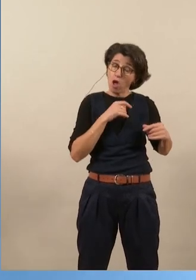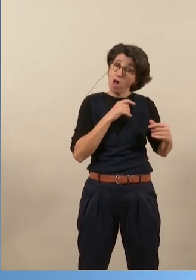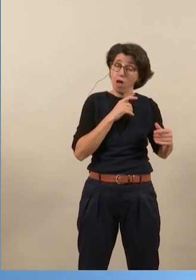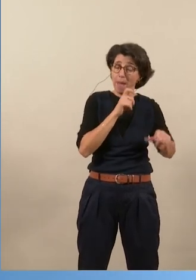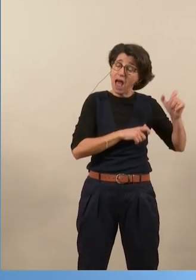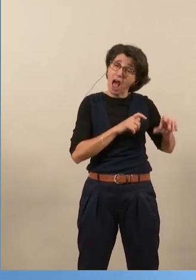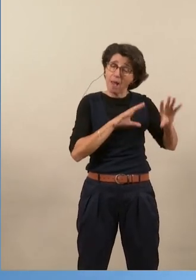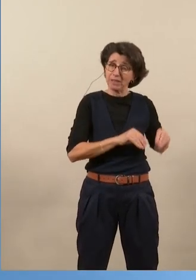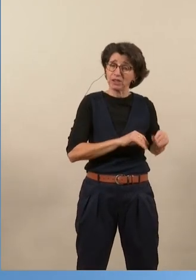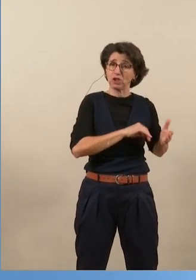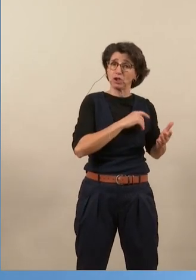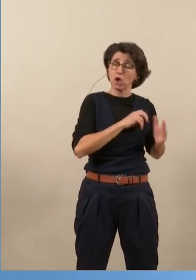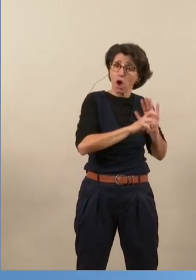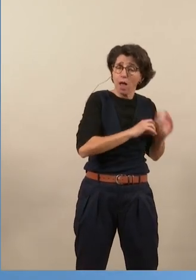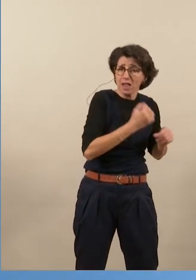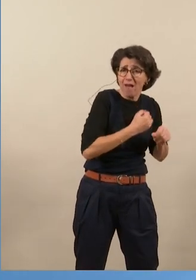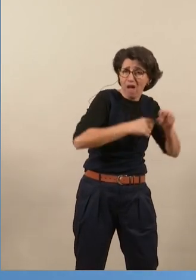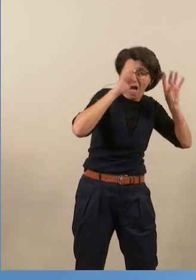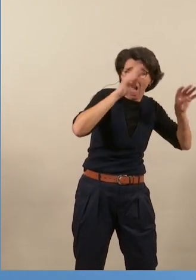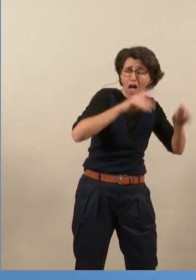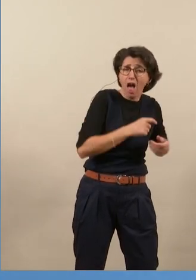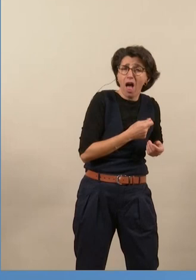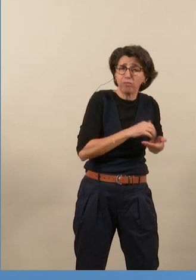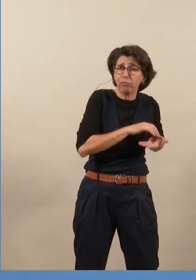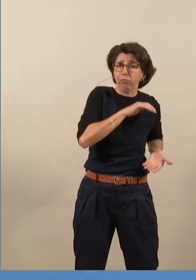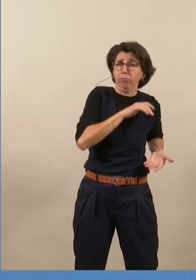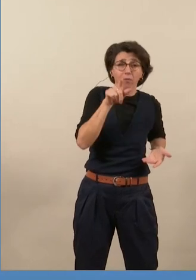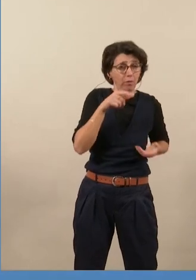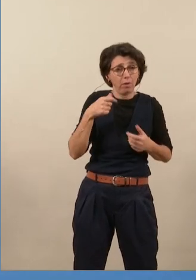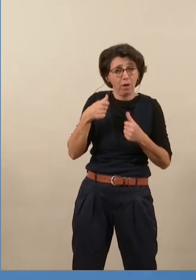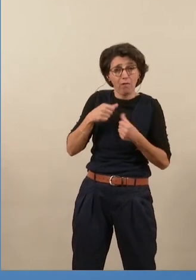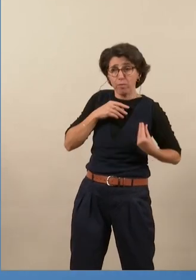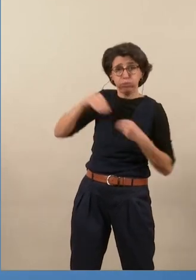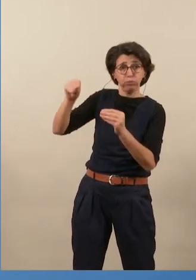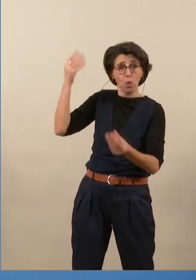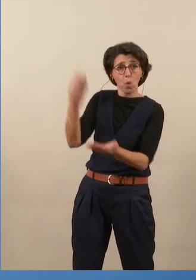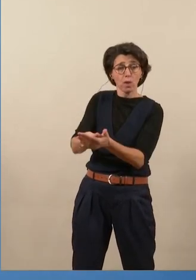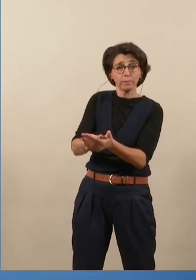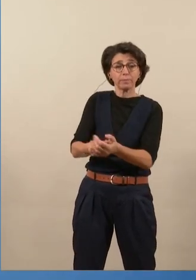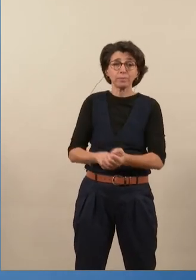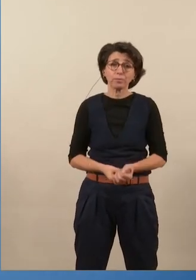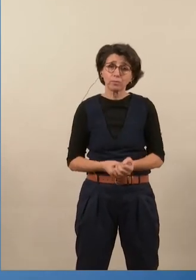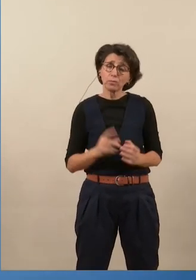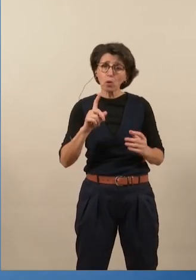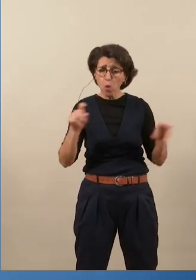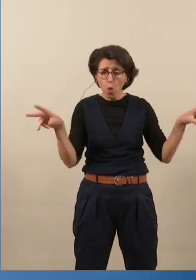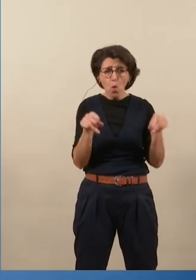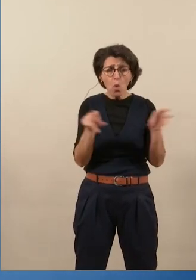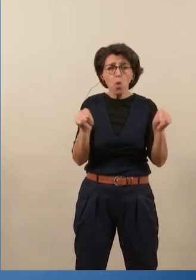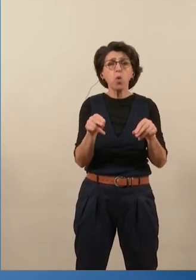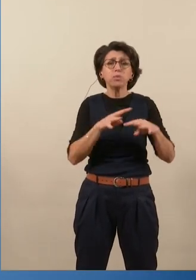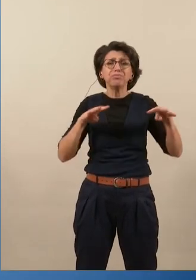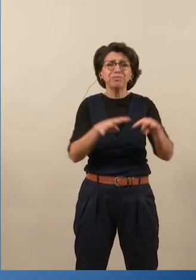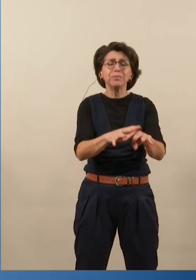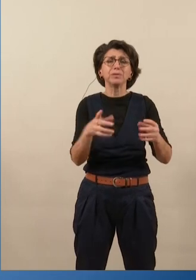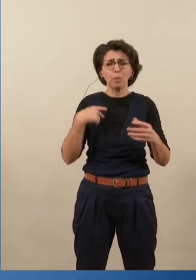Grenoblois le le les captages de l'eau de Grenoble qui appartenait depuis 100 ans sans interruption à la